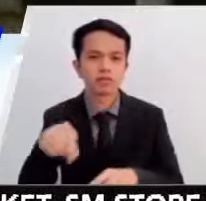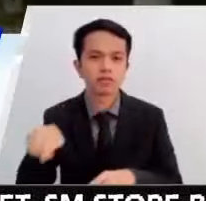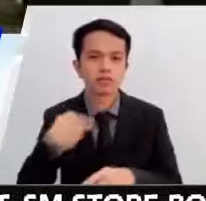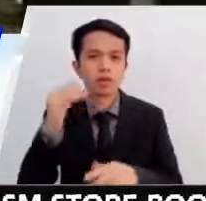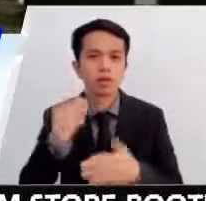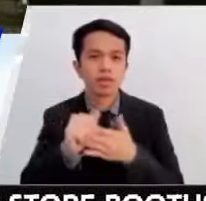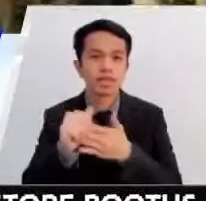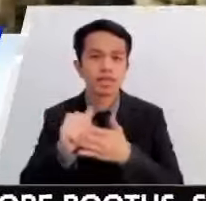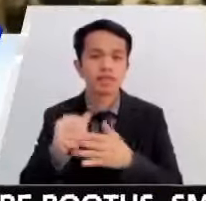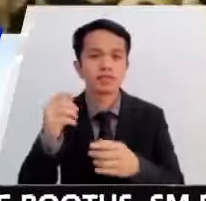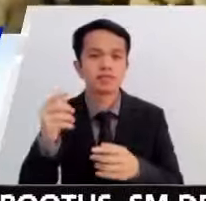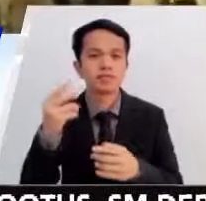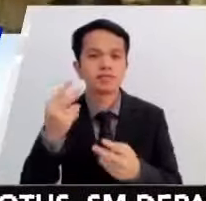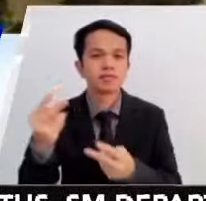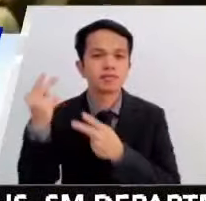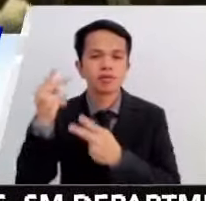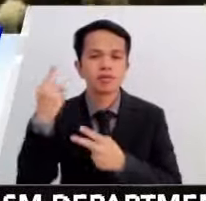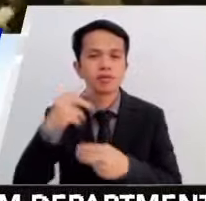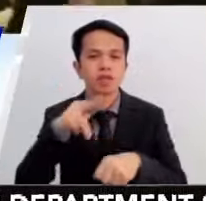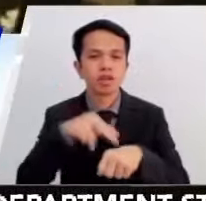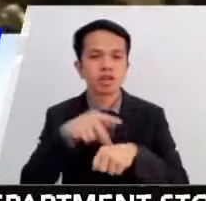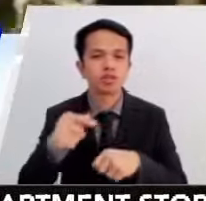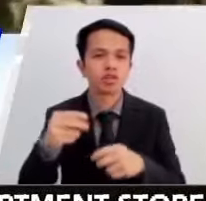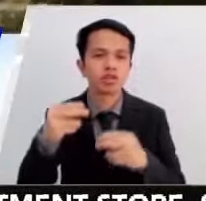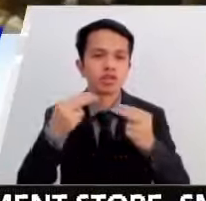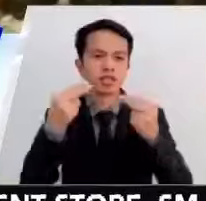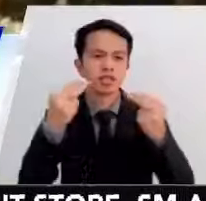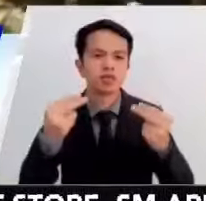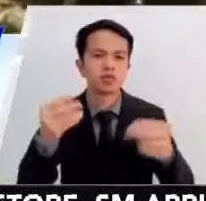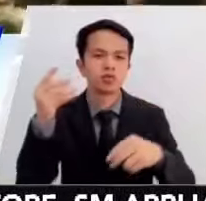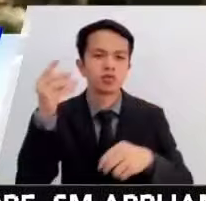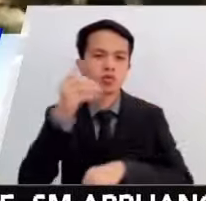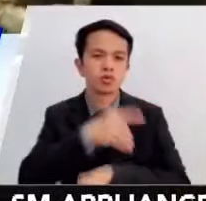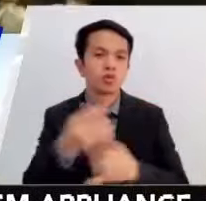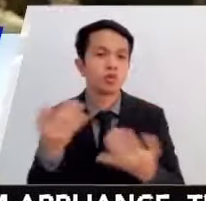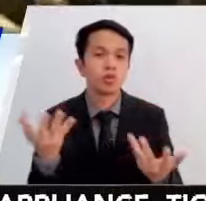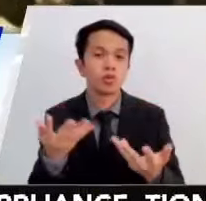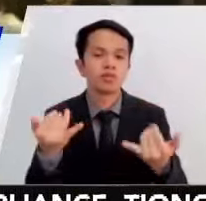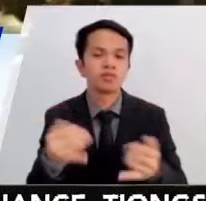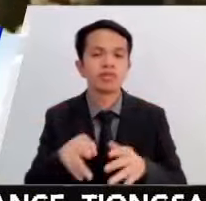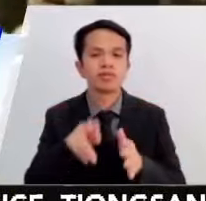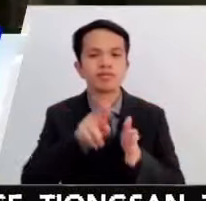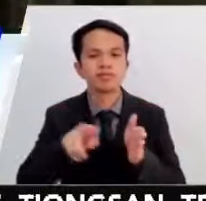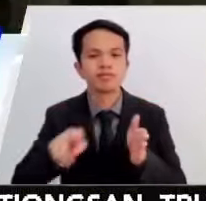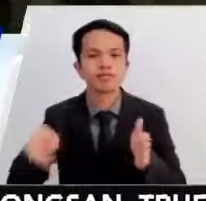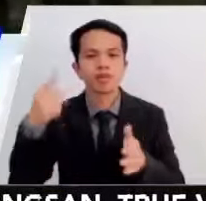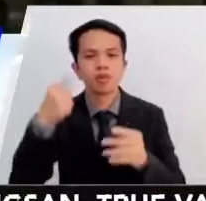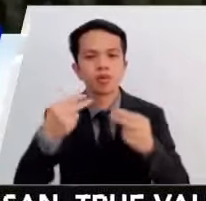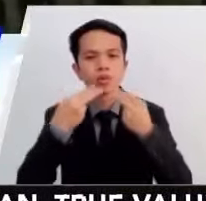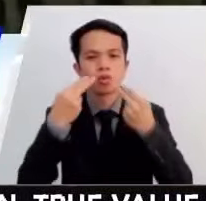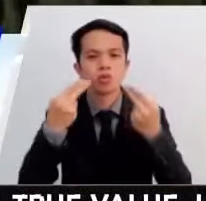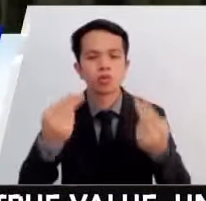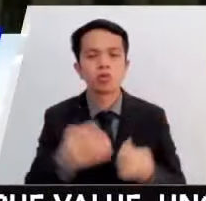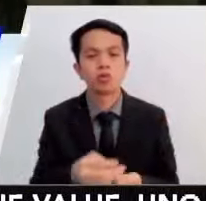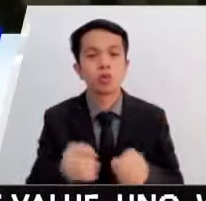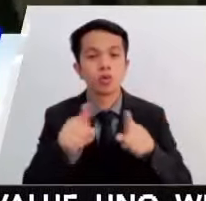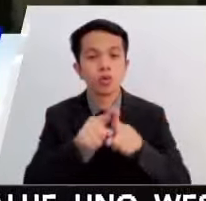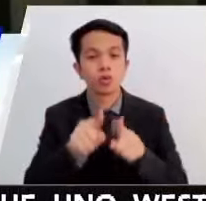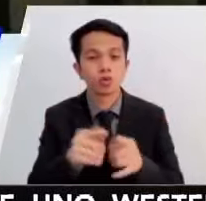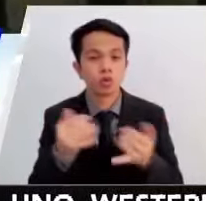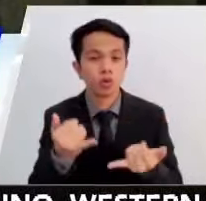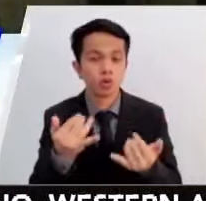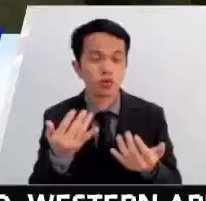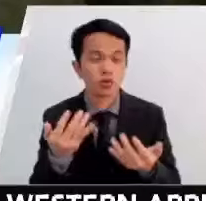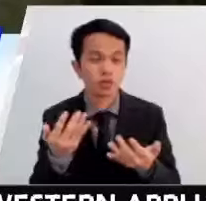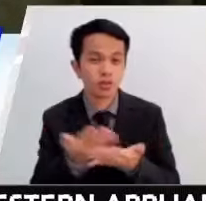sa National Heroes Day ngayong araw dito sa libingan ng mga bayani. Tukol naman sa pinakahuling insidente ng